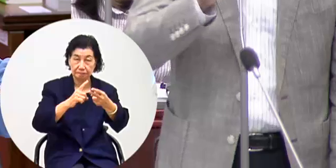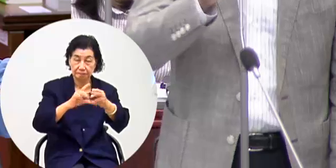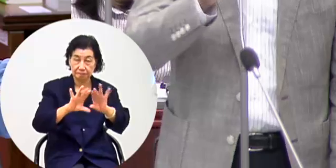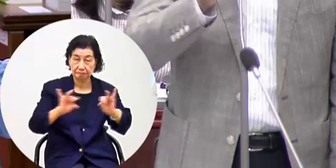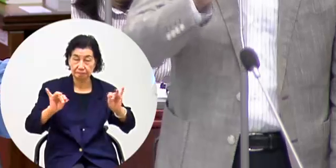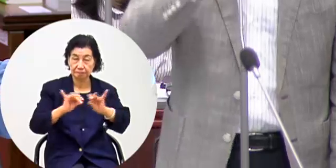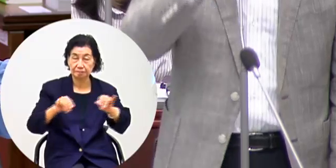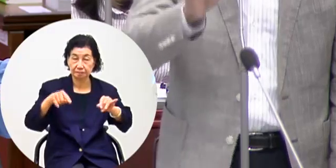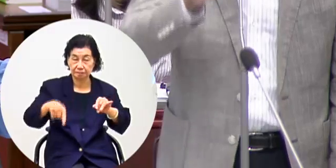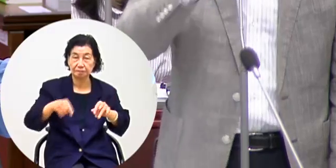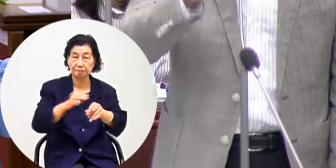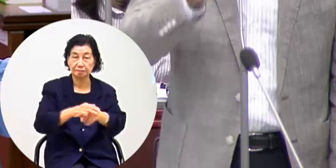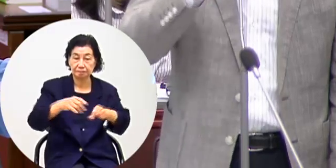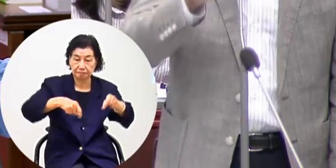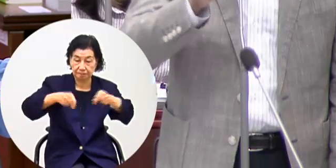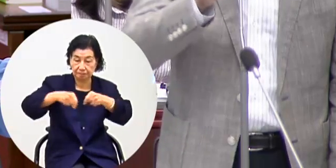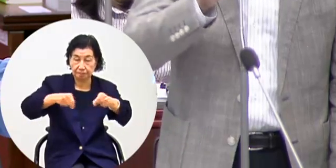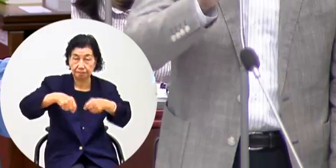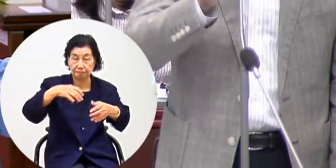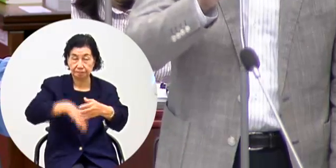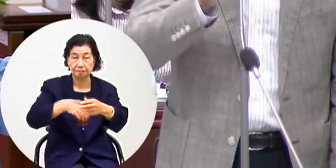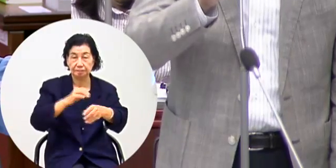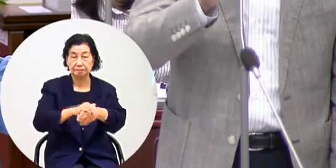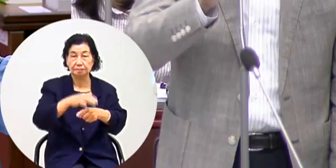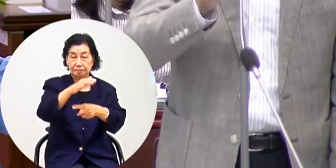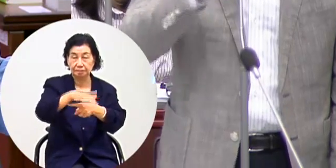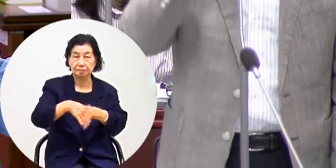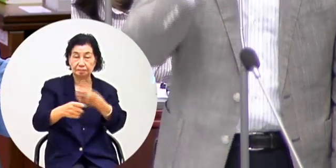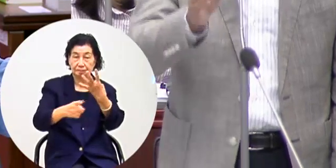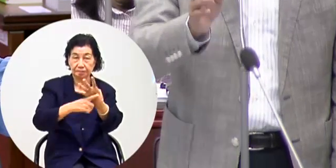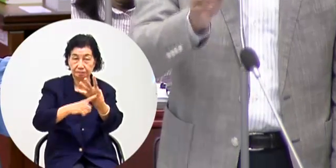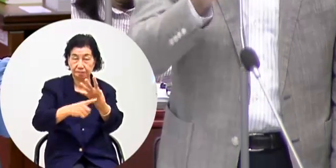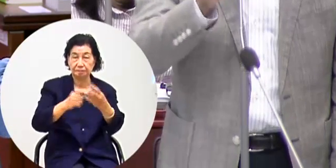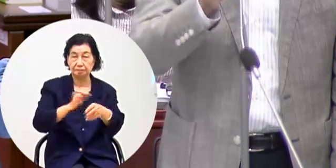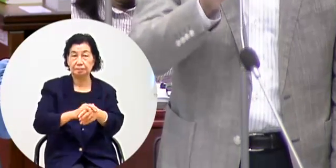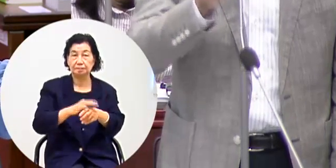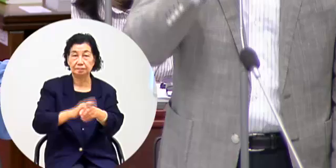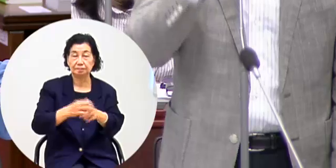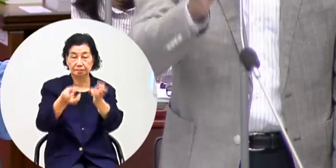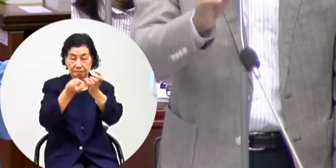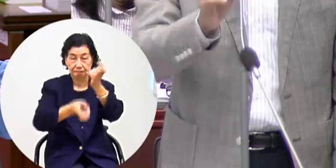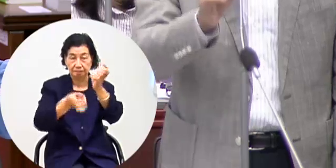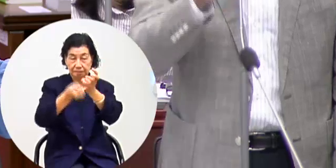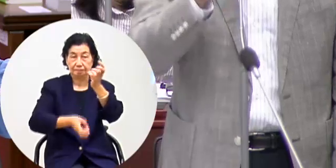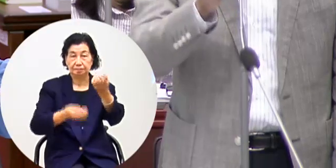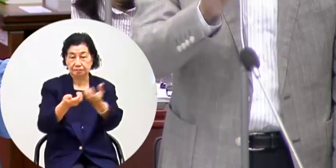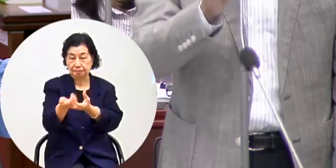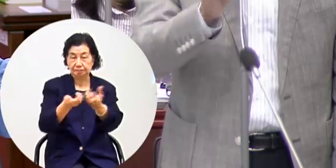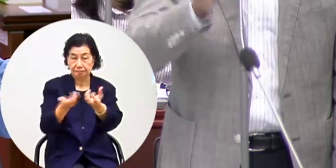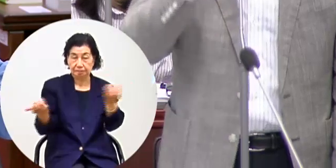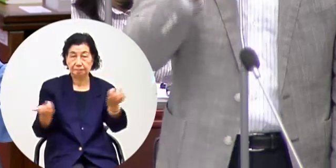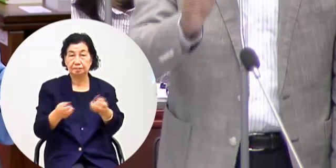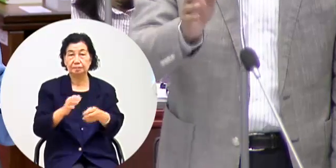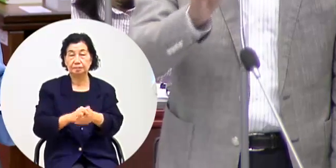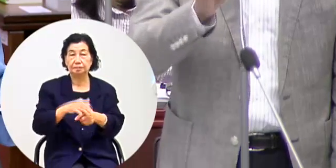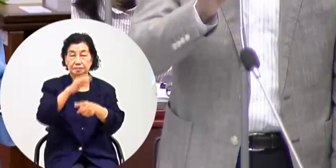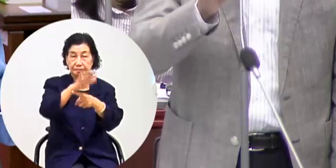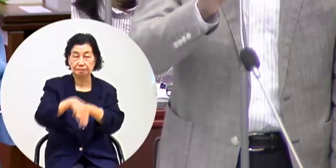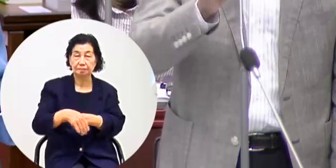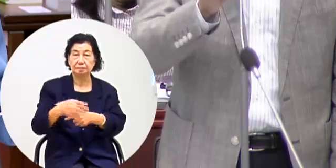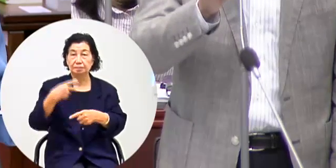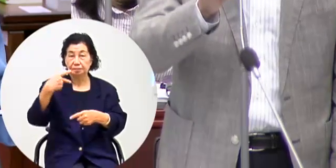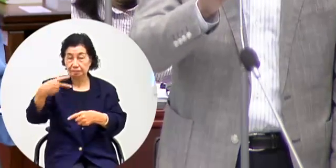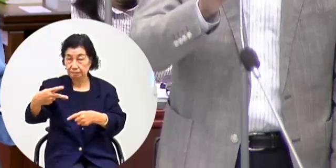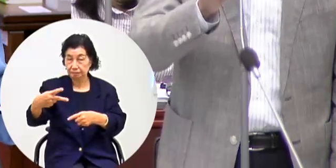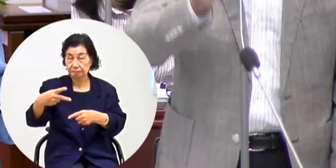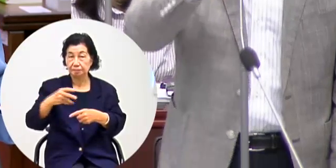一些相关单位也正在做一个细分，所以说包括农二里面可以做加工厂的、肌肉厂的，包括农三里面。 可是要跟农